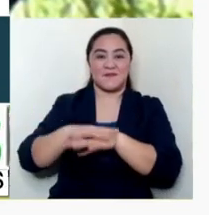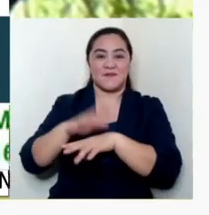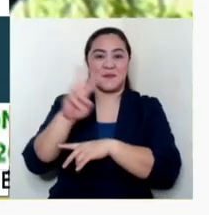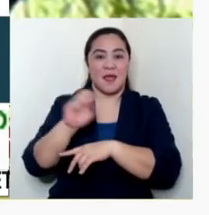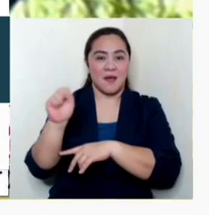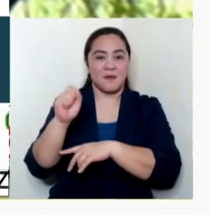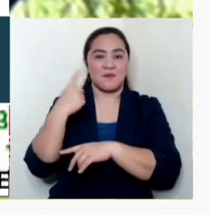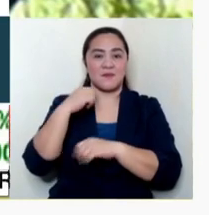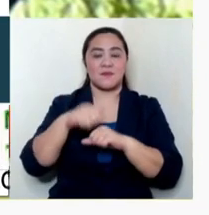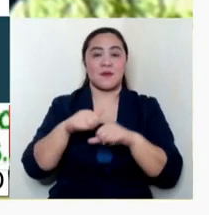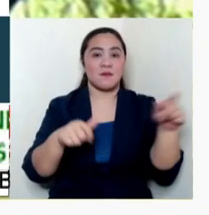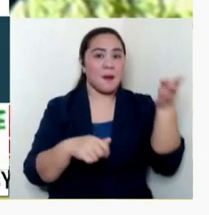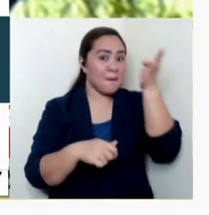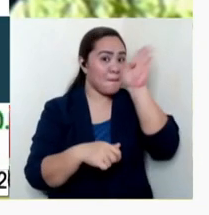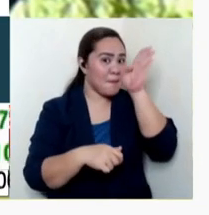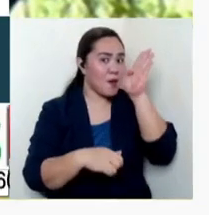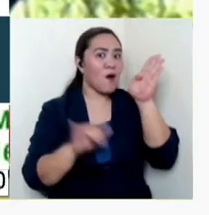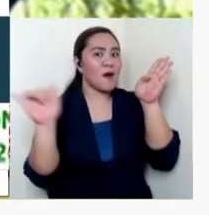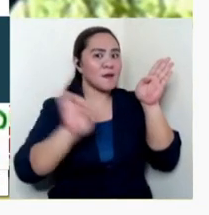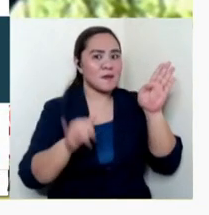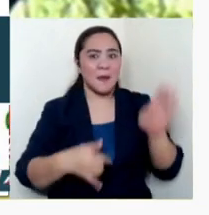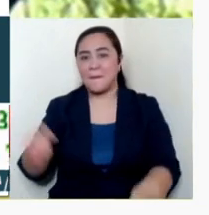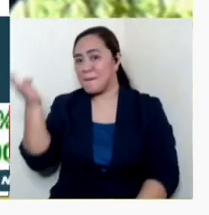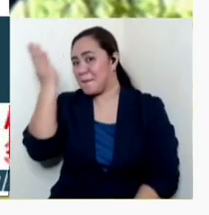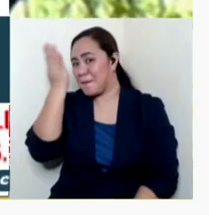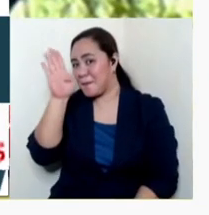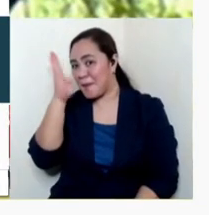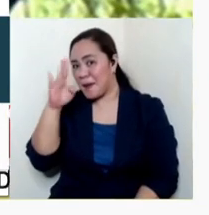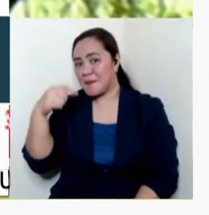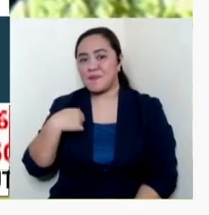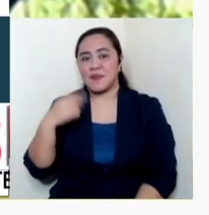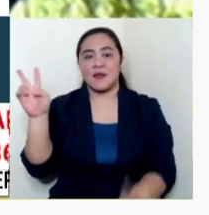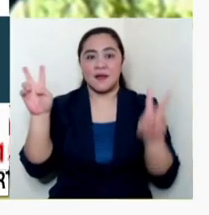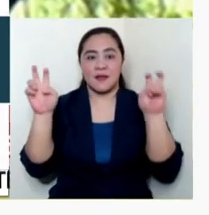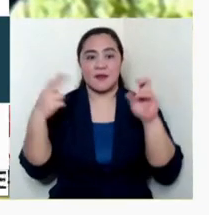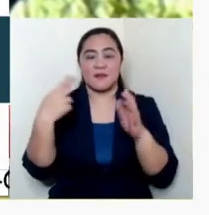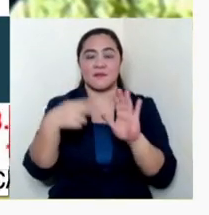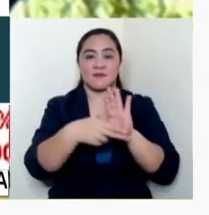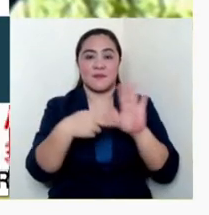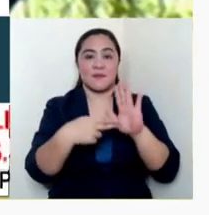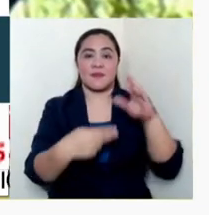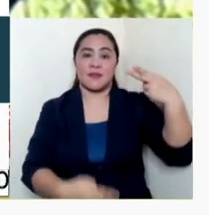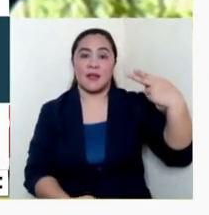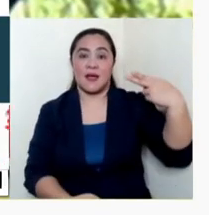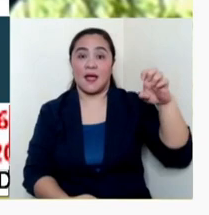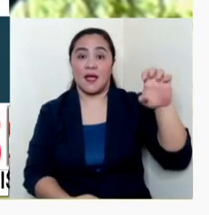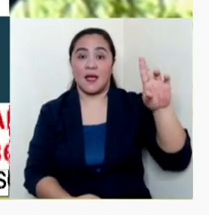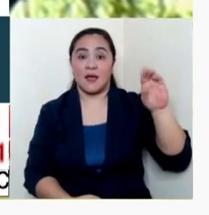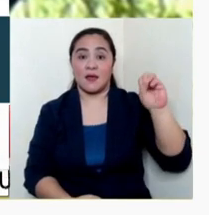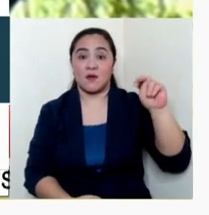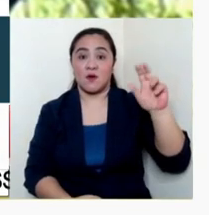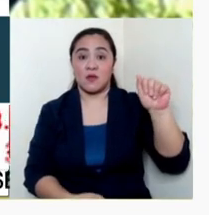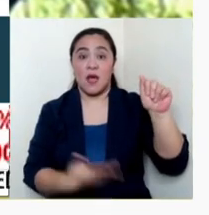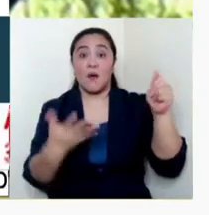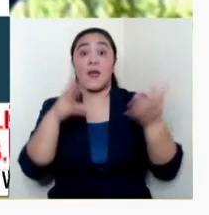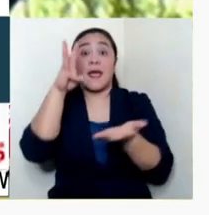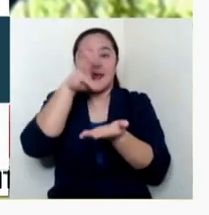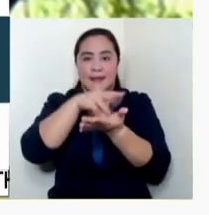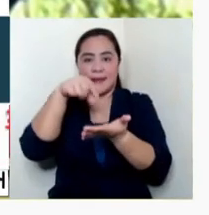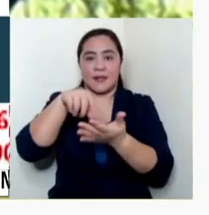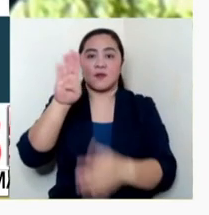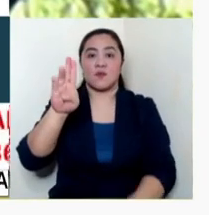tiga Bicol siya. Yung kanyang last name na Herona ay tiga dito sa Sorsogon mismo sa Bulan. Sa katunayan,